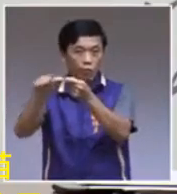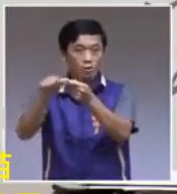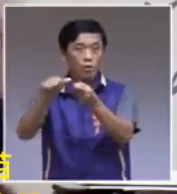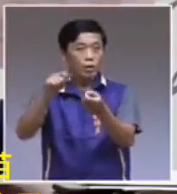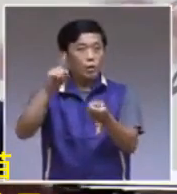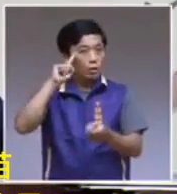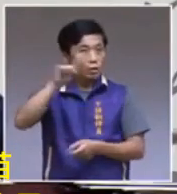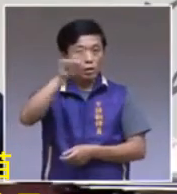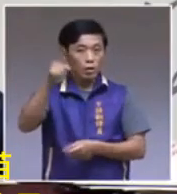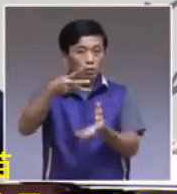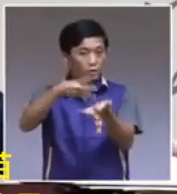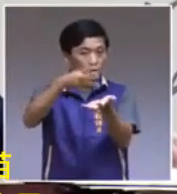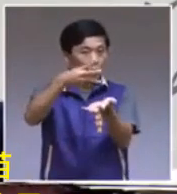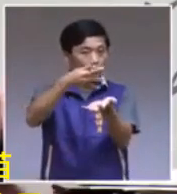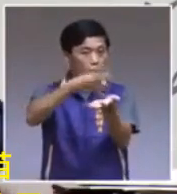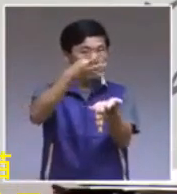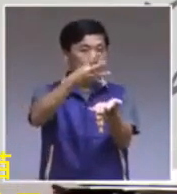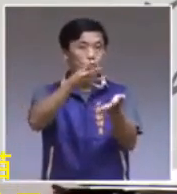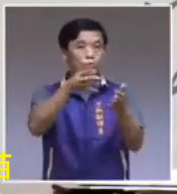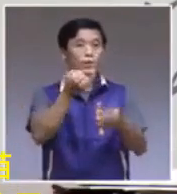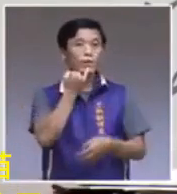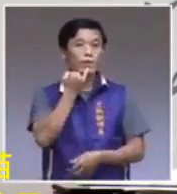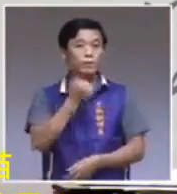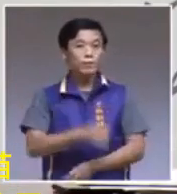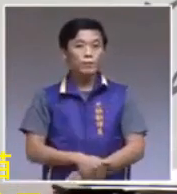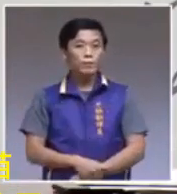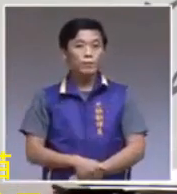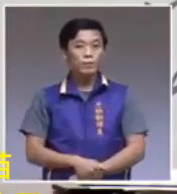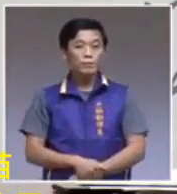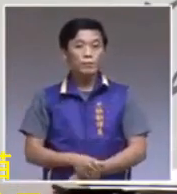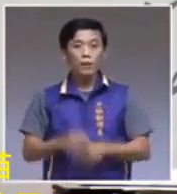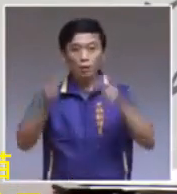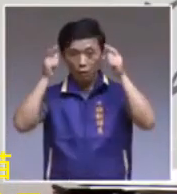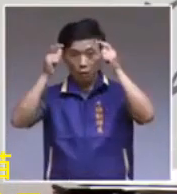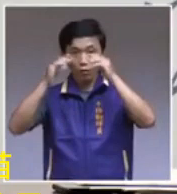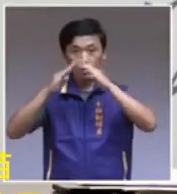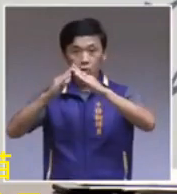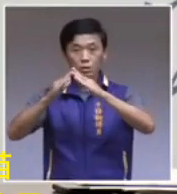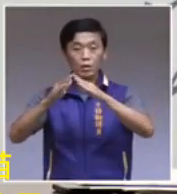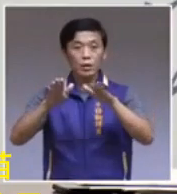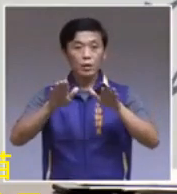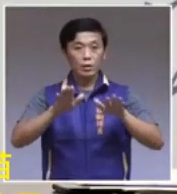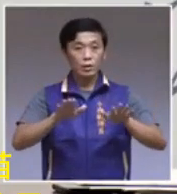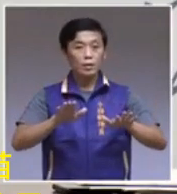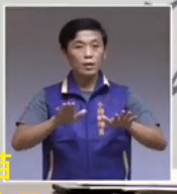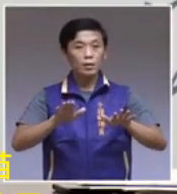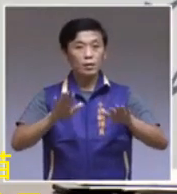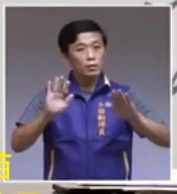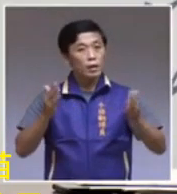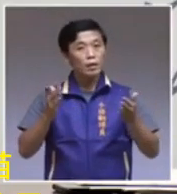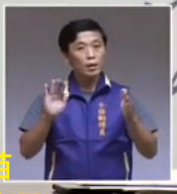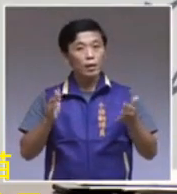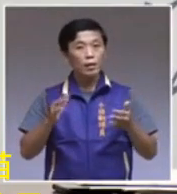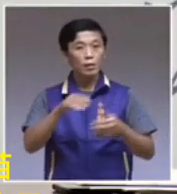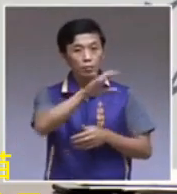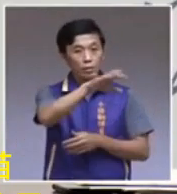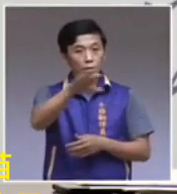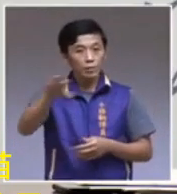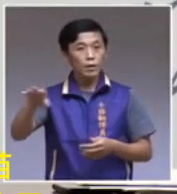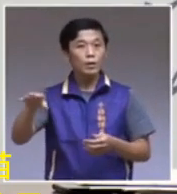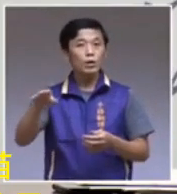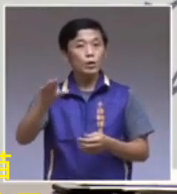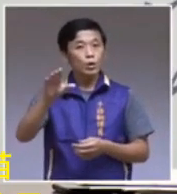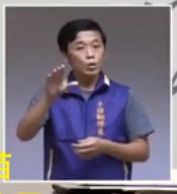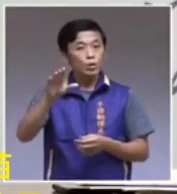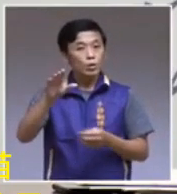3到4次。那特别高雄市目前大概有99间，将